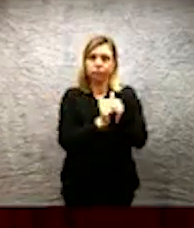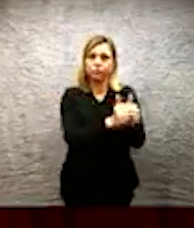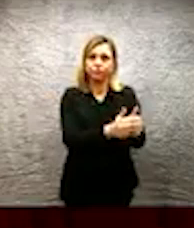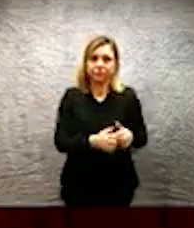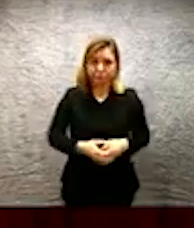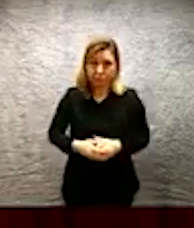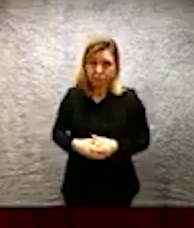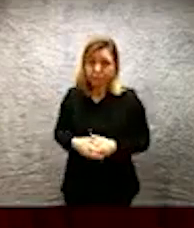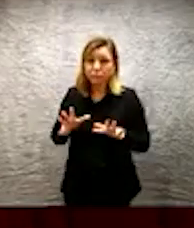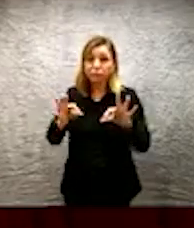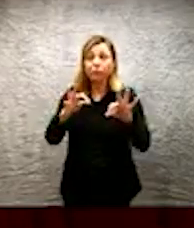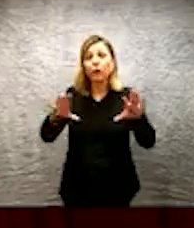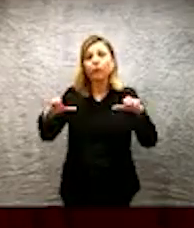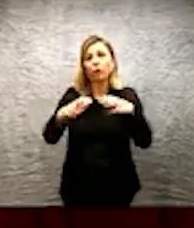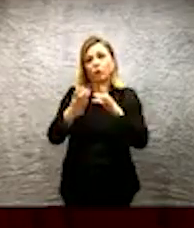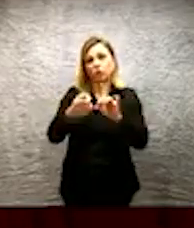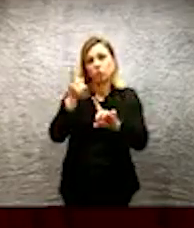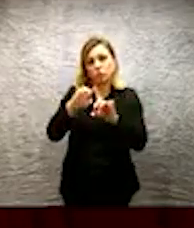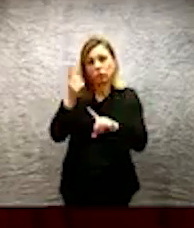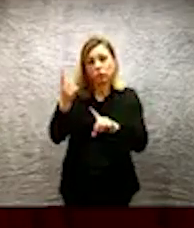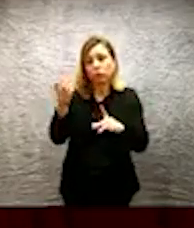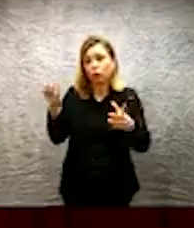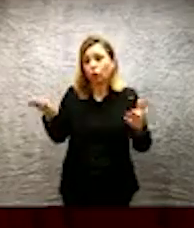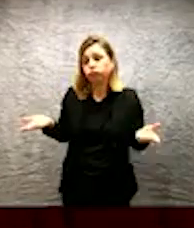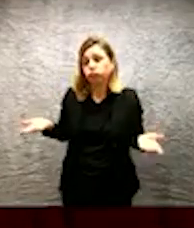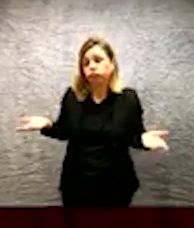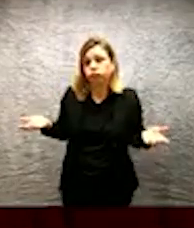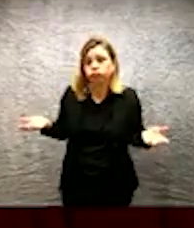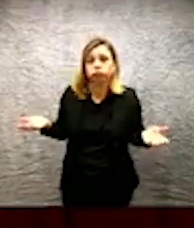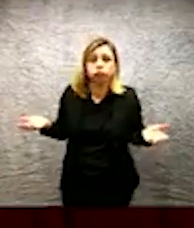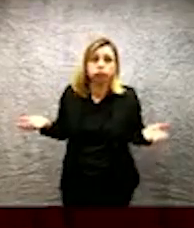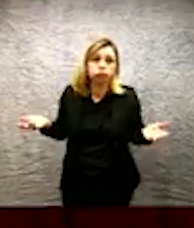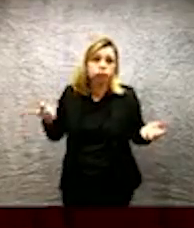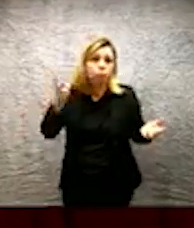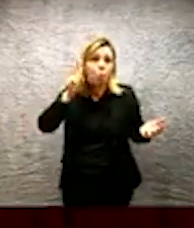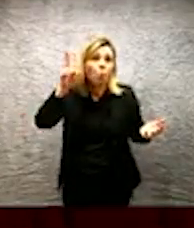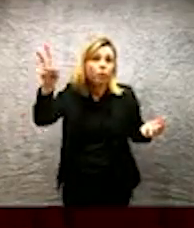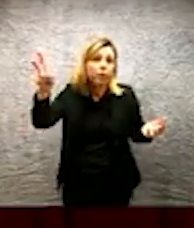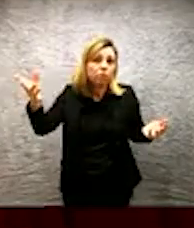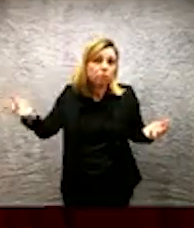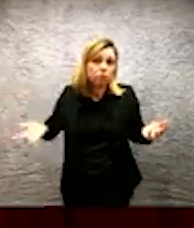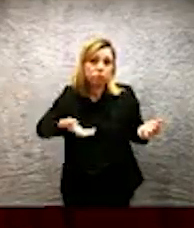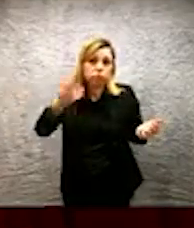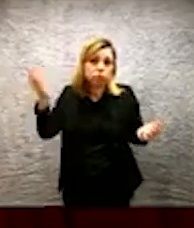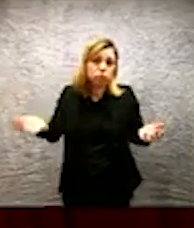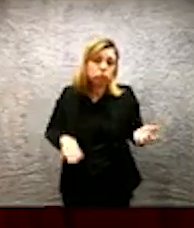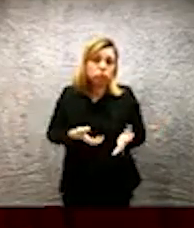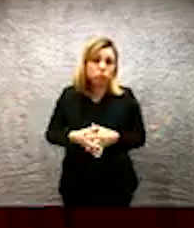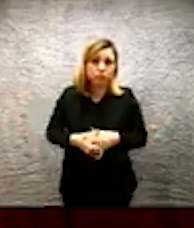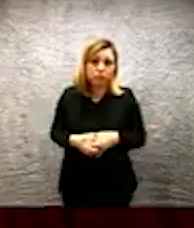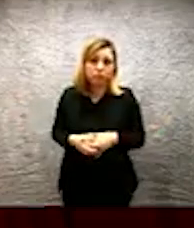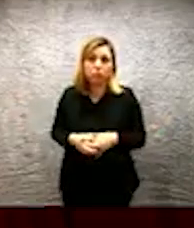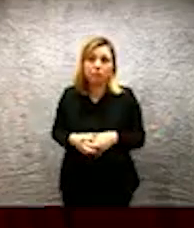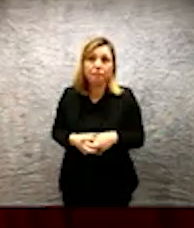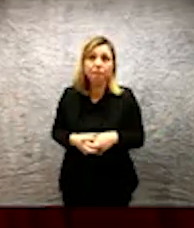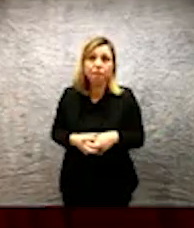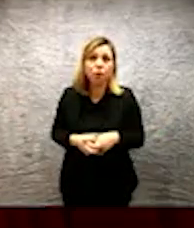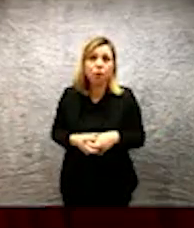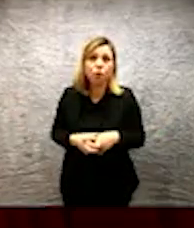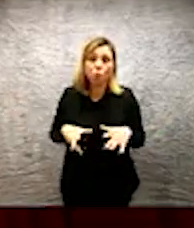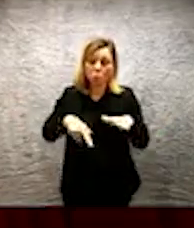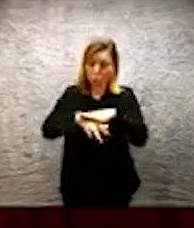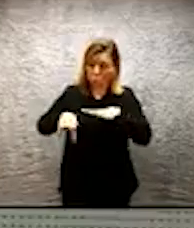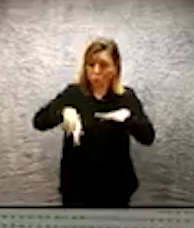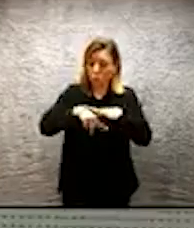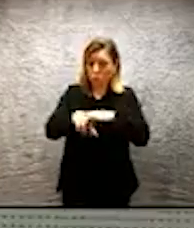Au niveau des formations spécifiques, pour tout vous dire, on a justement pris dans les ressources actuelles,